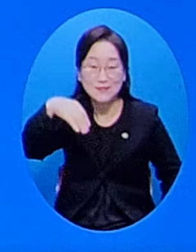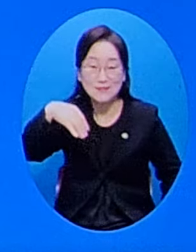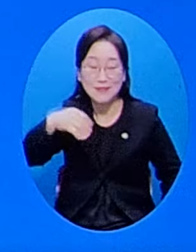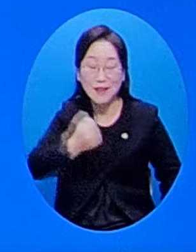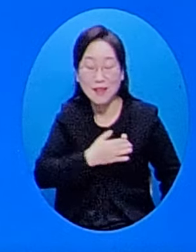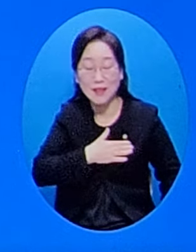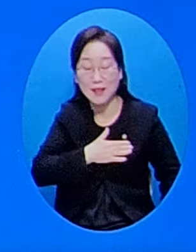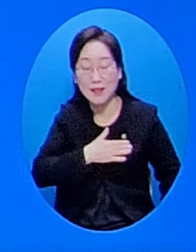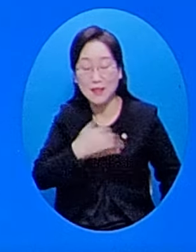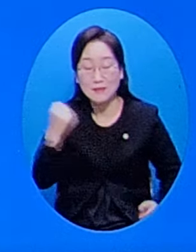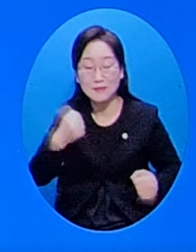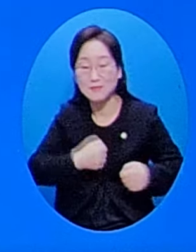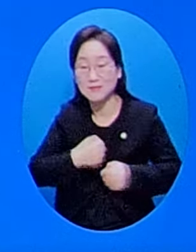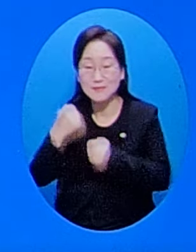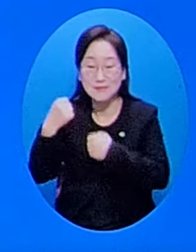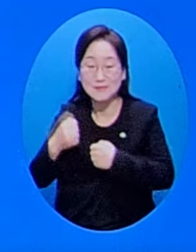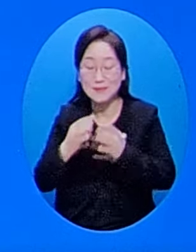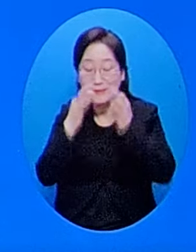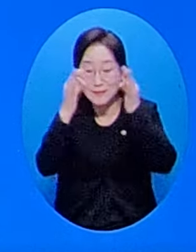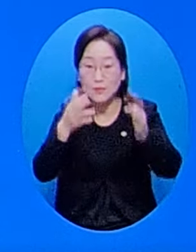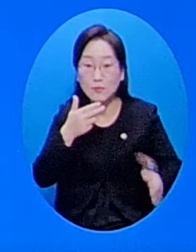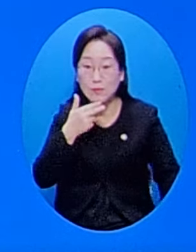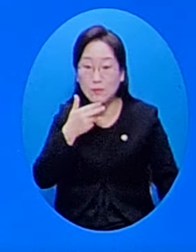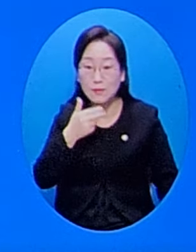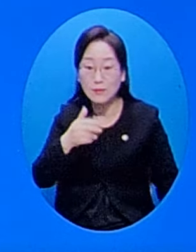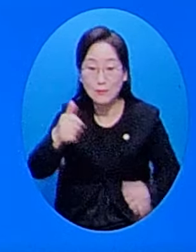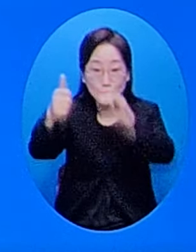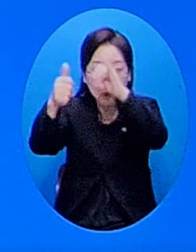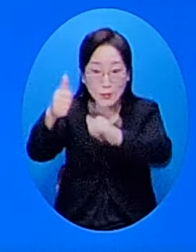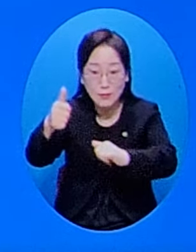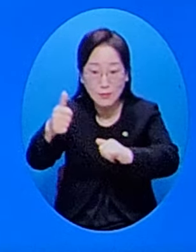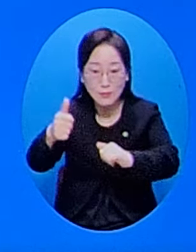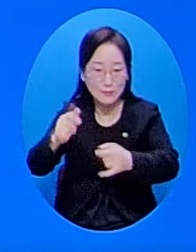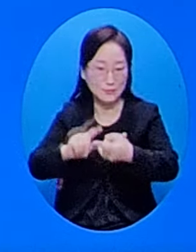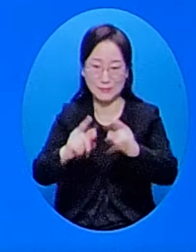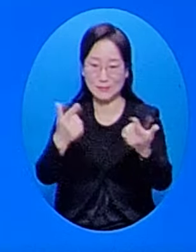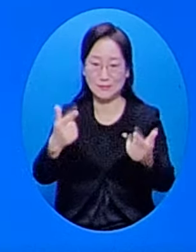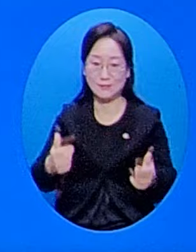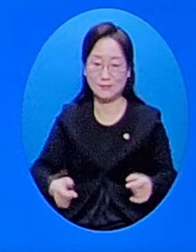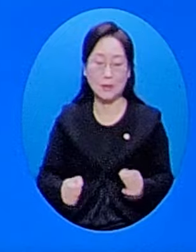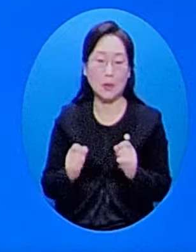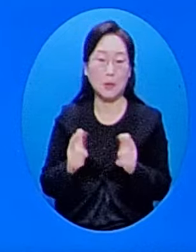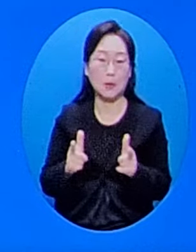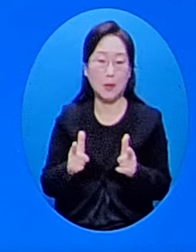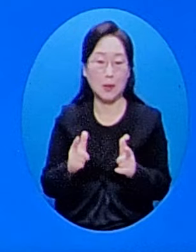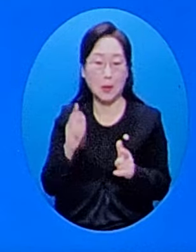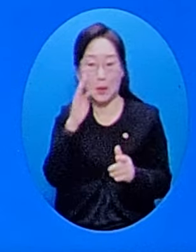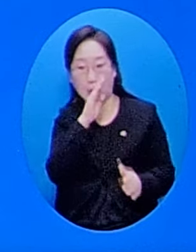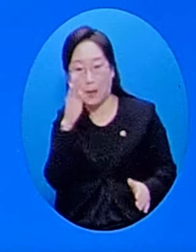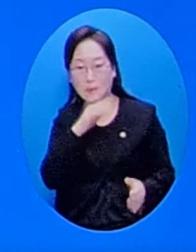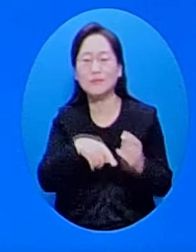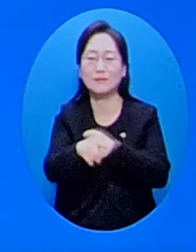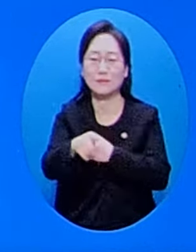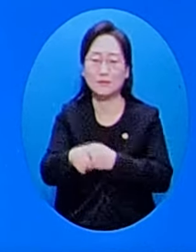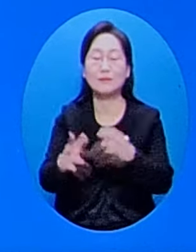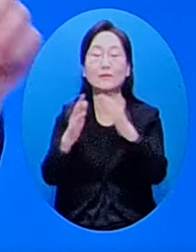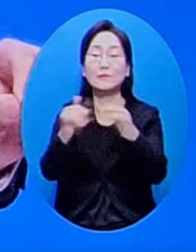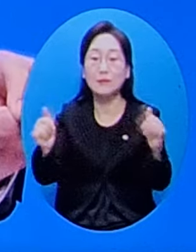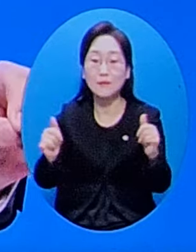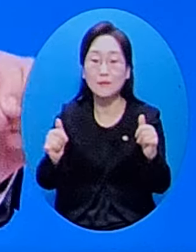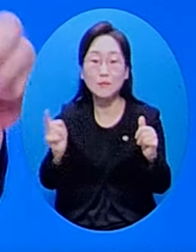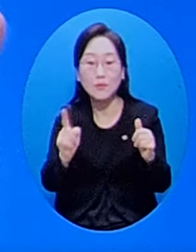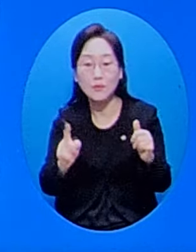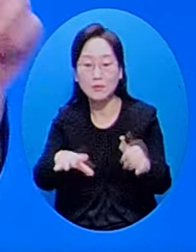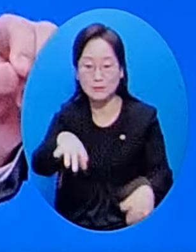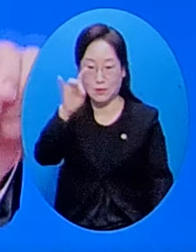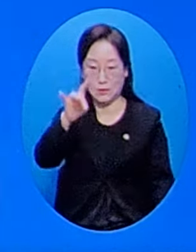게으름 피고 자기를 최선을 다하지 않으면 그건 충성이 아닙니다. 그것은 기회주의자입니다. 사람이